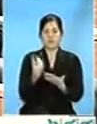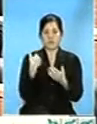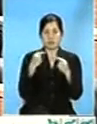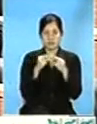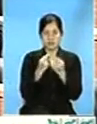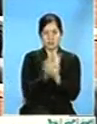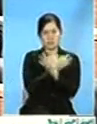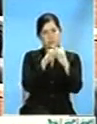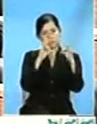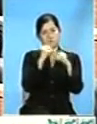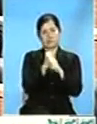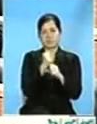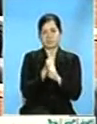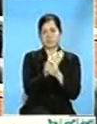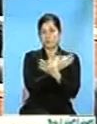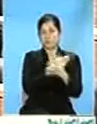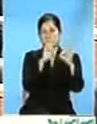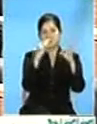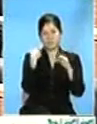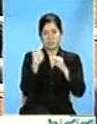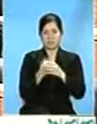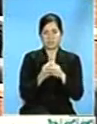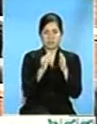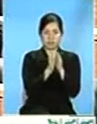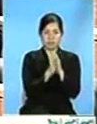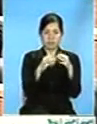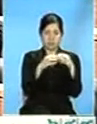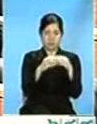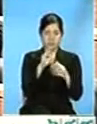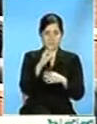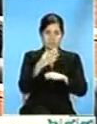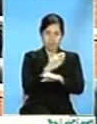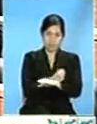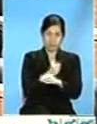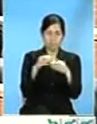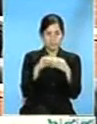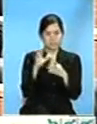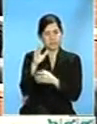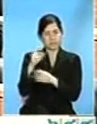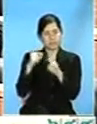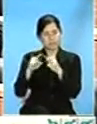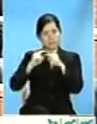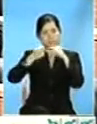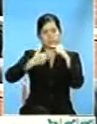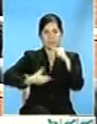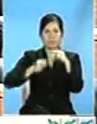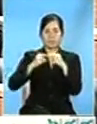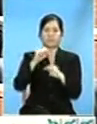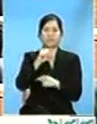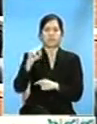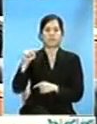ความเป็นอิสระไม่ผูกยึดกับฐานเสียงฐานการเมืองของพรรคการเมืองหรือกับนักการเมืองในท้อง